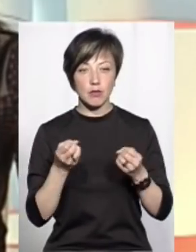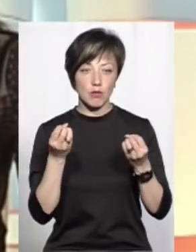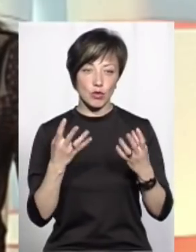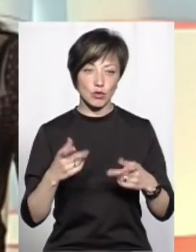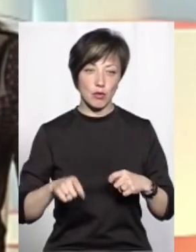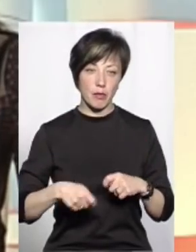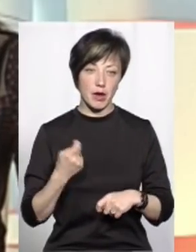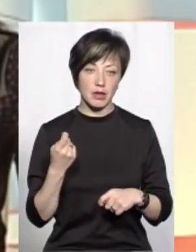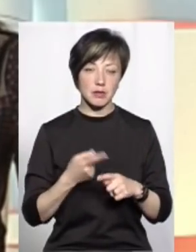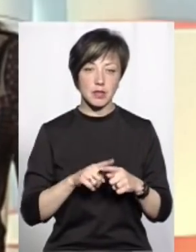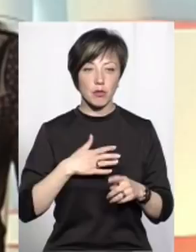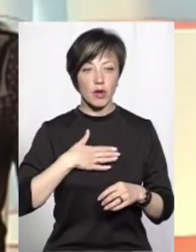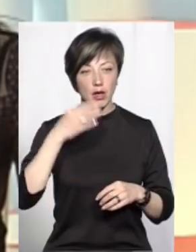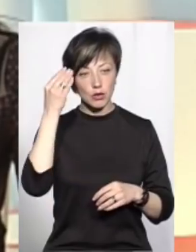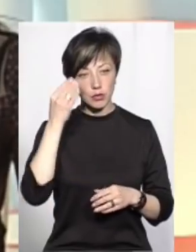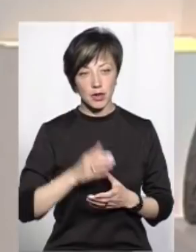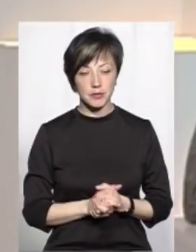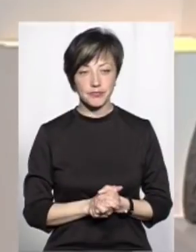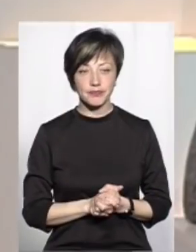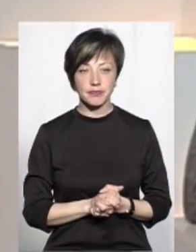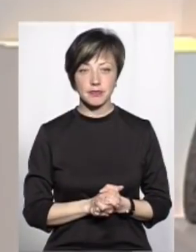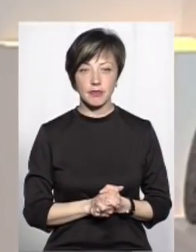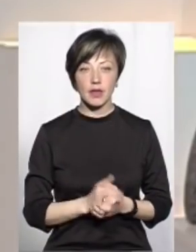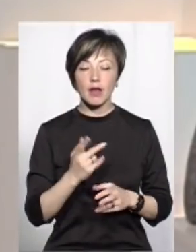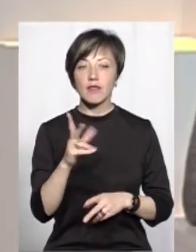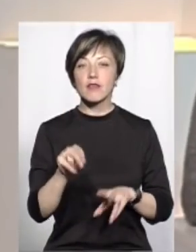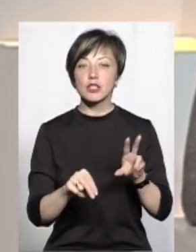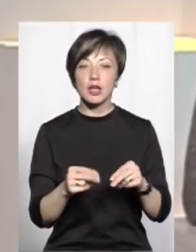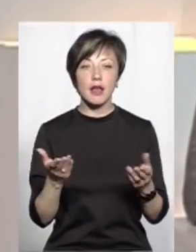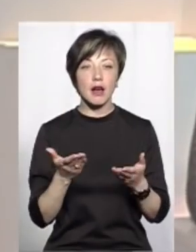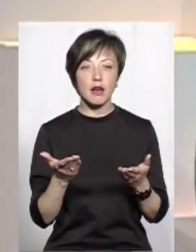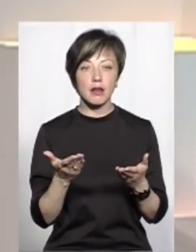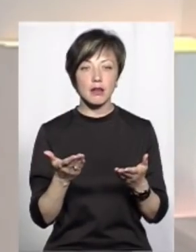буде марним. Ну, це моя така думка. Пані Валентино, а як ви гадаєте, яке